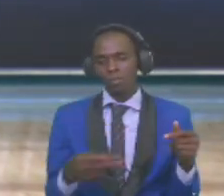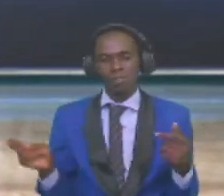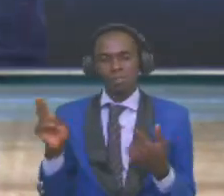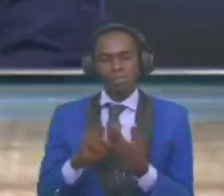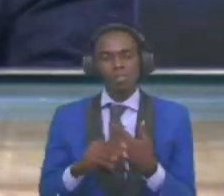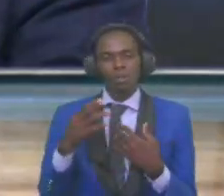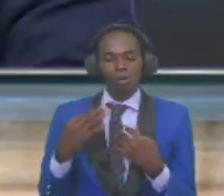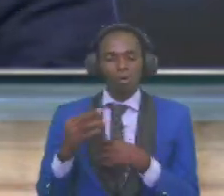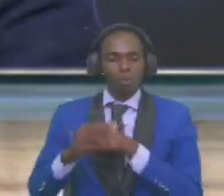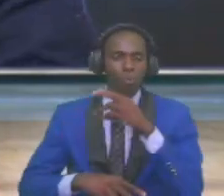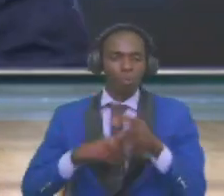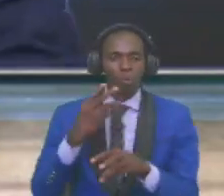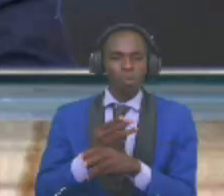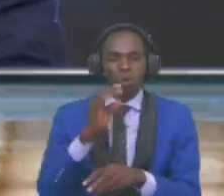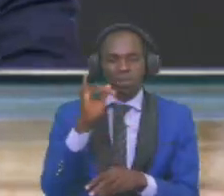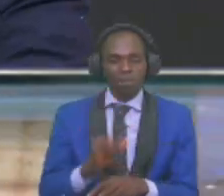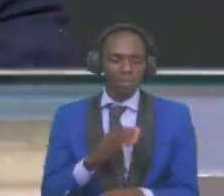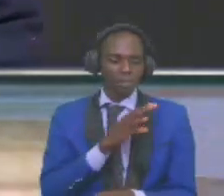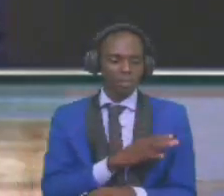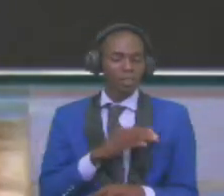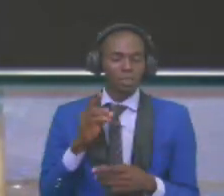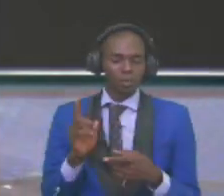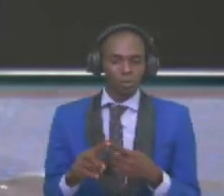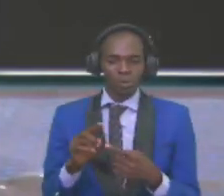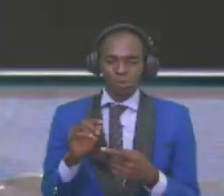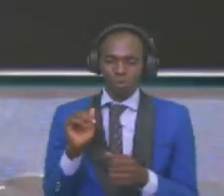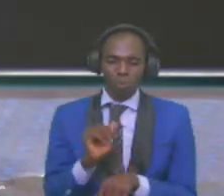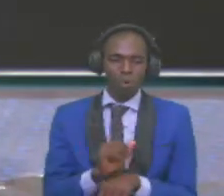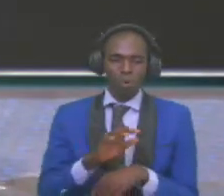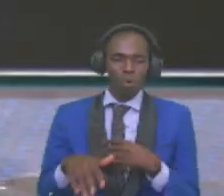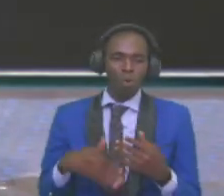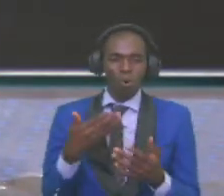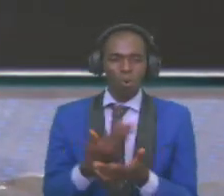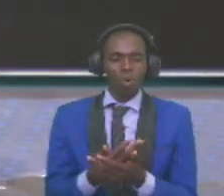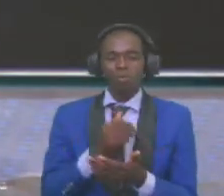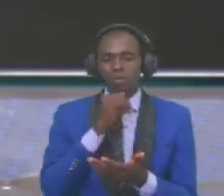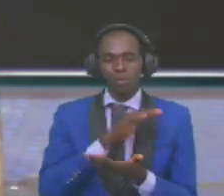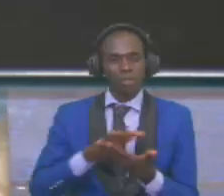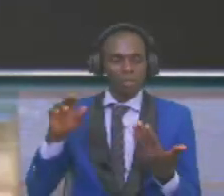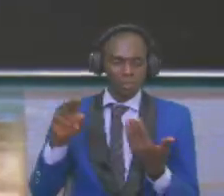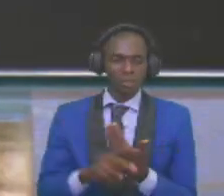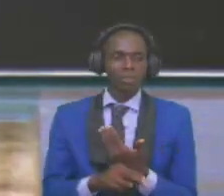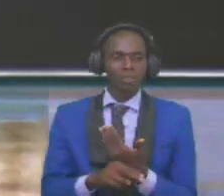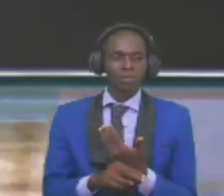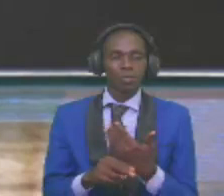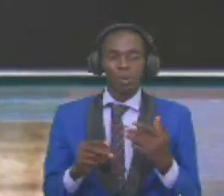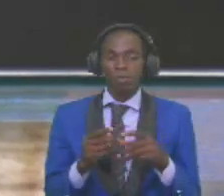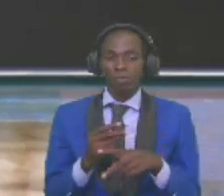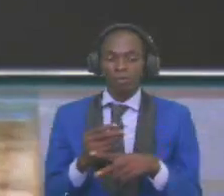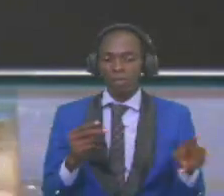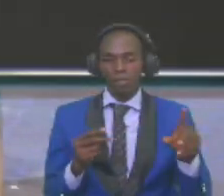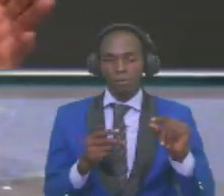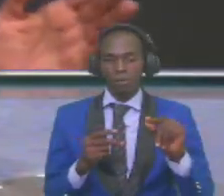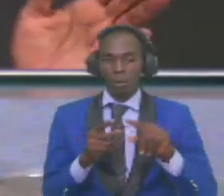promettent toutes espèces dans pretty jet à la cupidité le verset 20